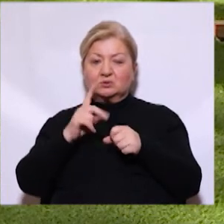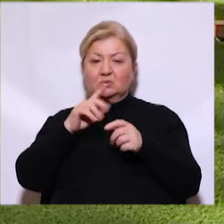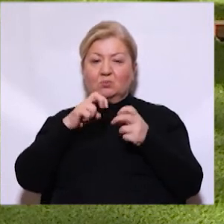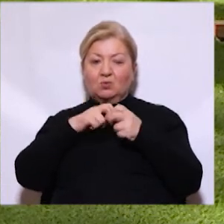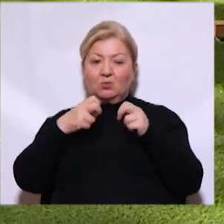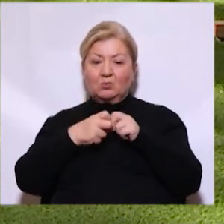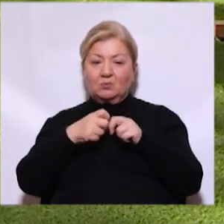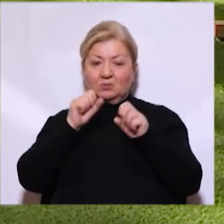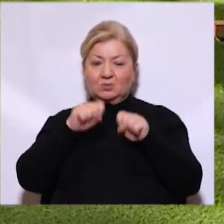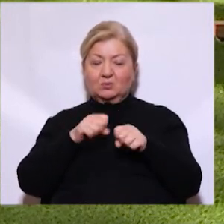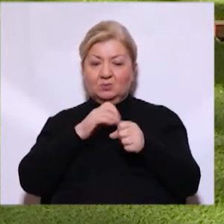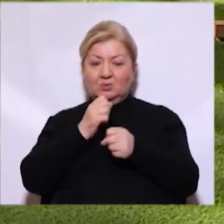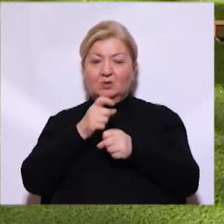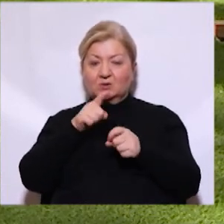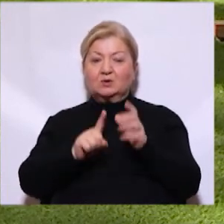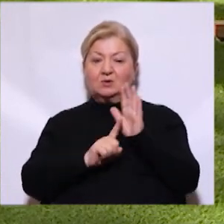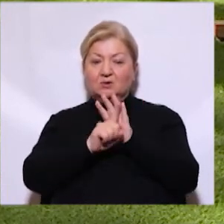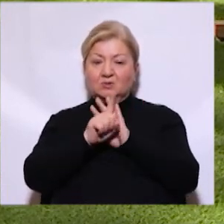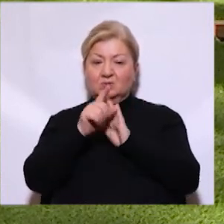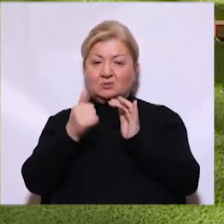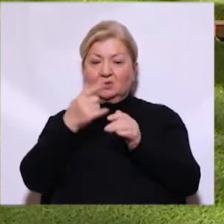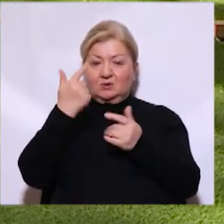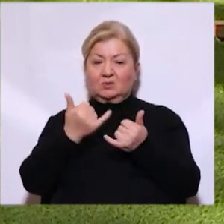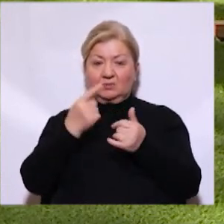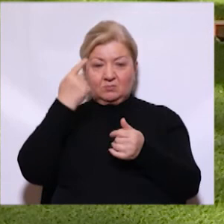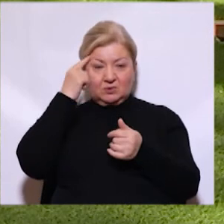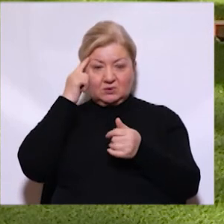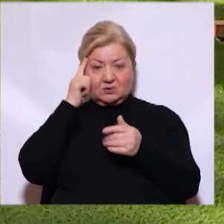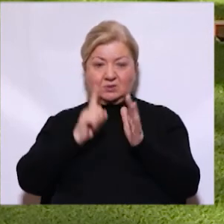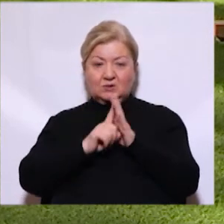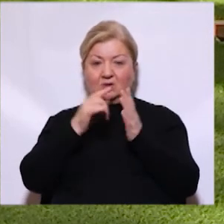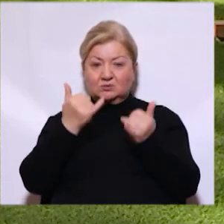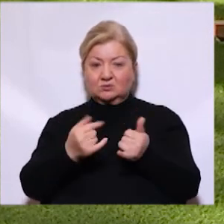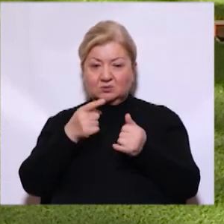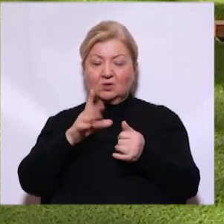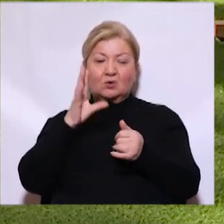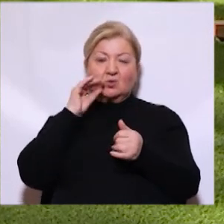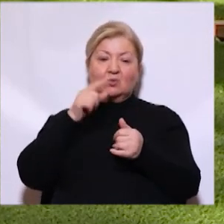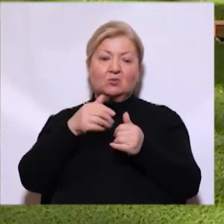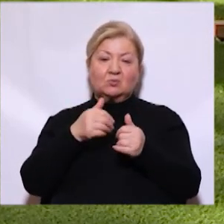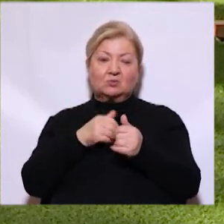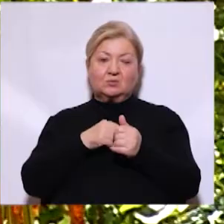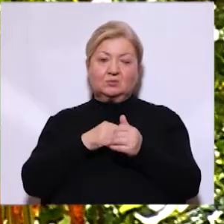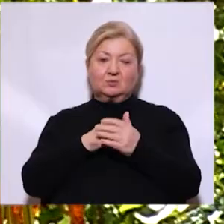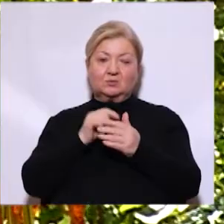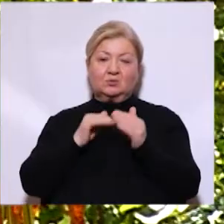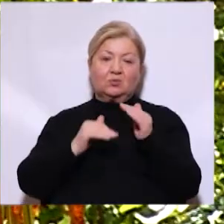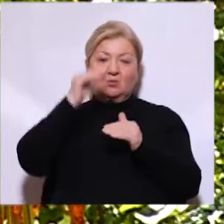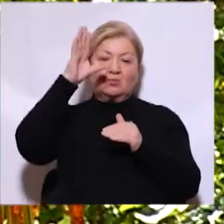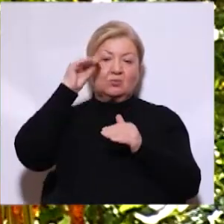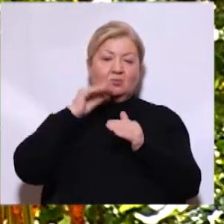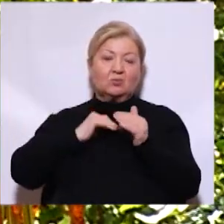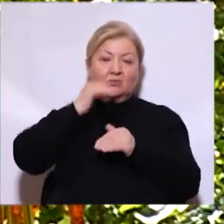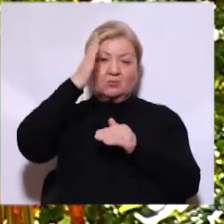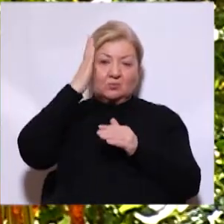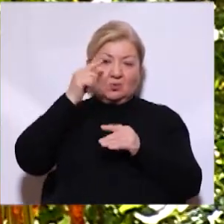პრობლემები მოგვარდეს და კარგი იქნება, რომ თქვენც აქედანვე დაიწყოთ ამაზე ფიქრი და არა ვთქვათ იმ დროს, როცა უკვე დასრულები